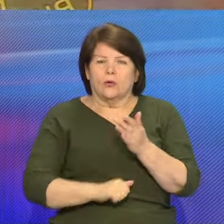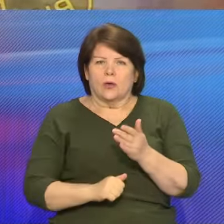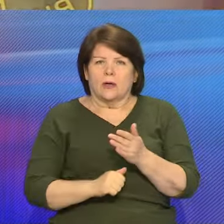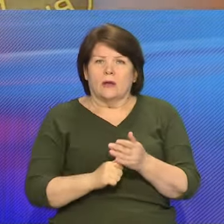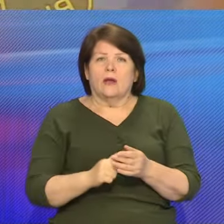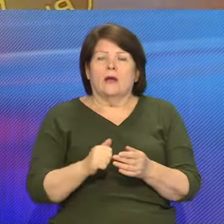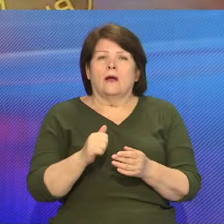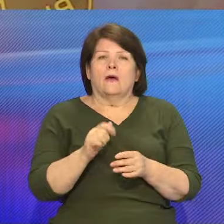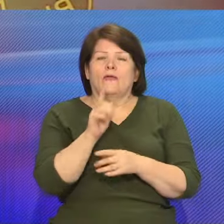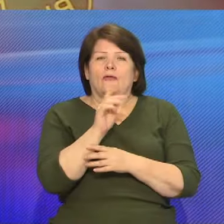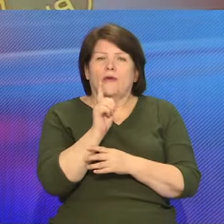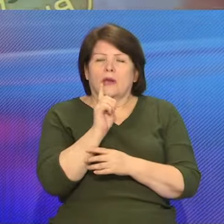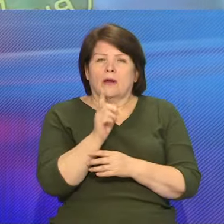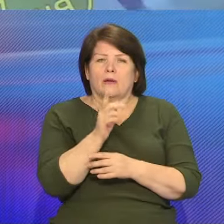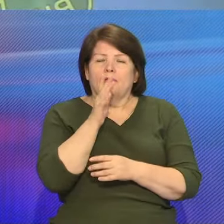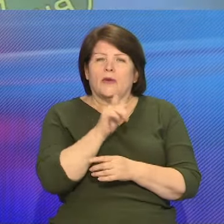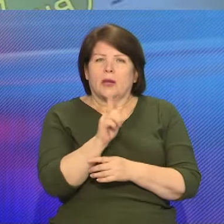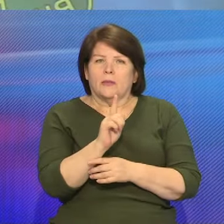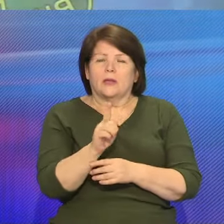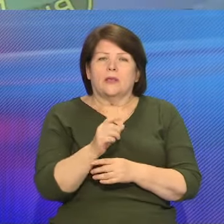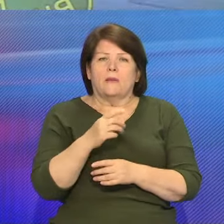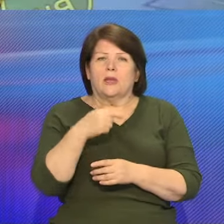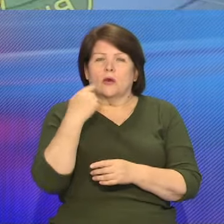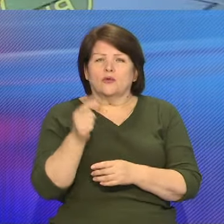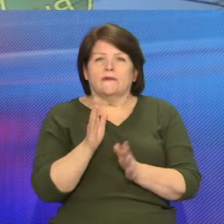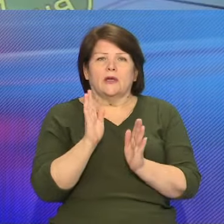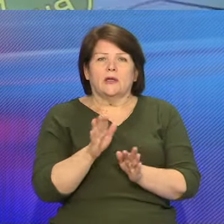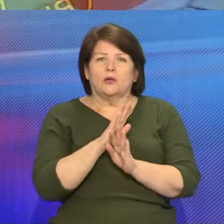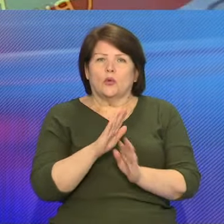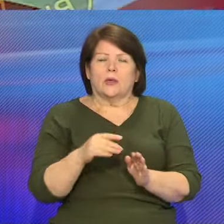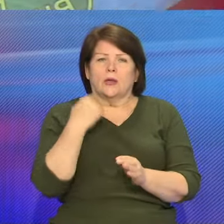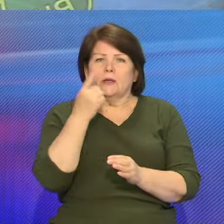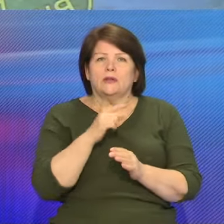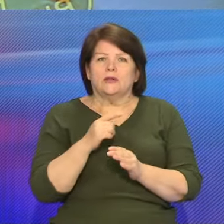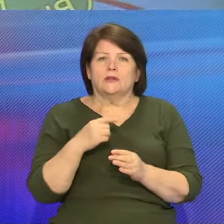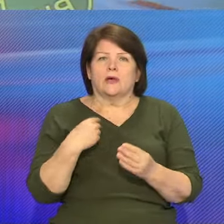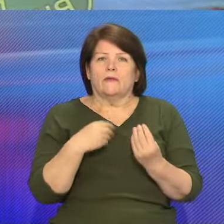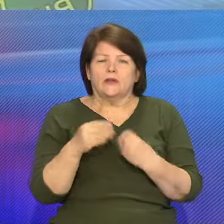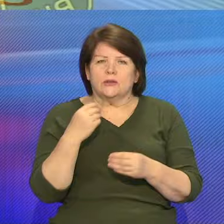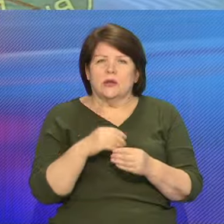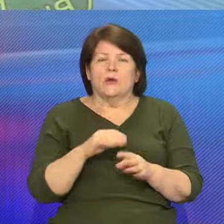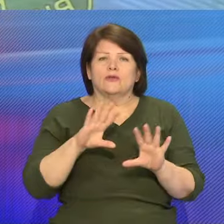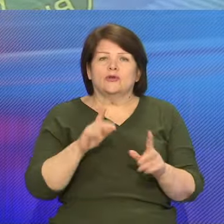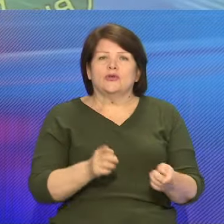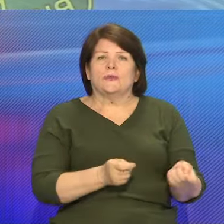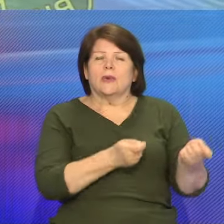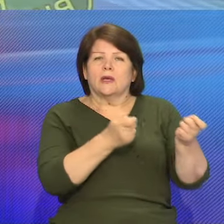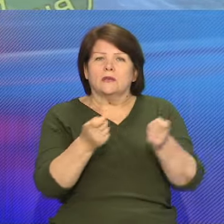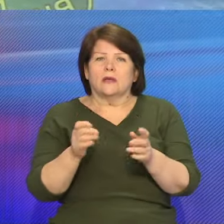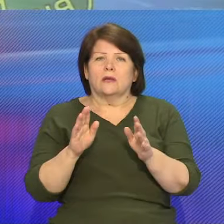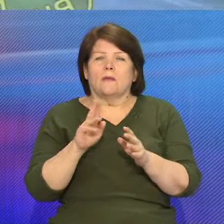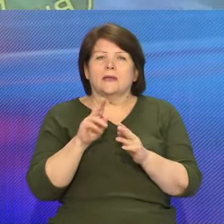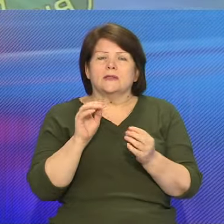транспартных сродкаў для рэзідэнтаў Беларусі і не толькі асабістых рэчаў у выпадку перасялення на пастаяннае месца жыхарства